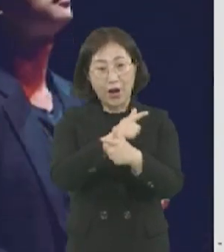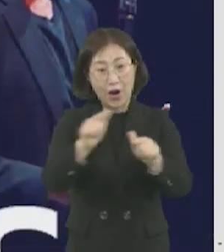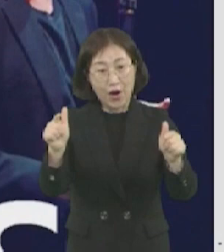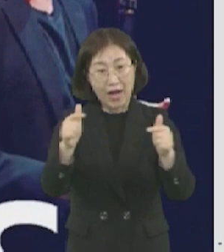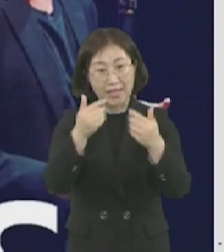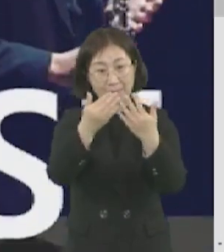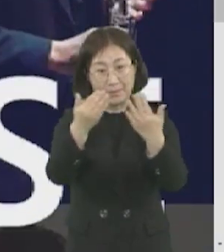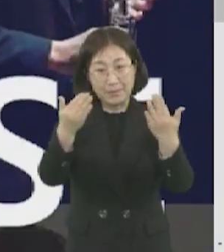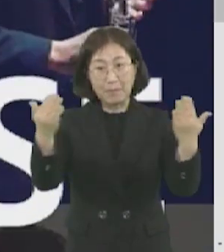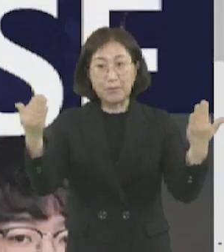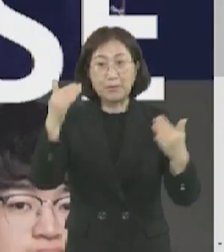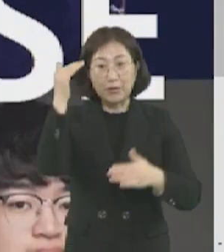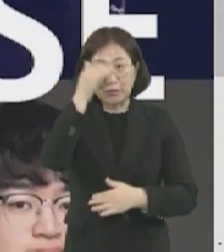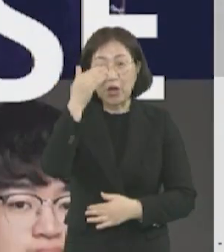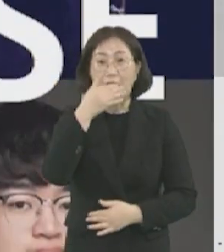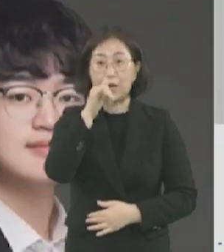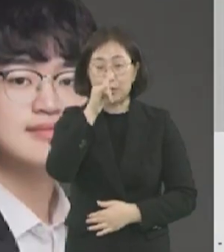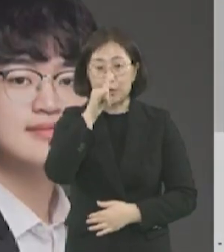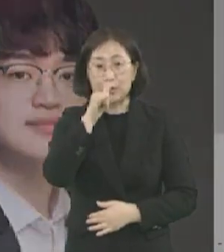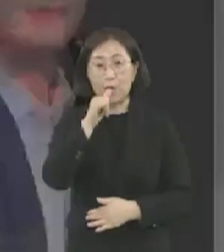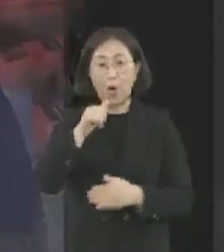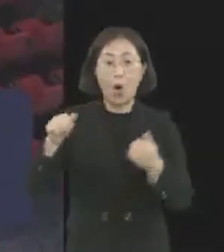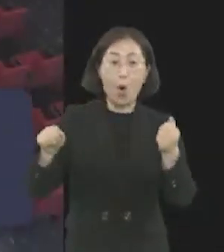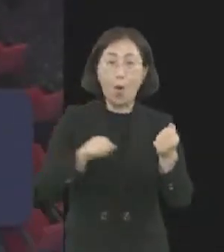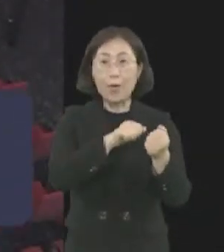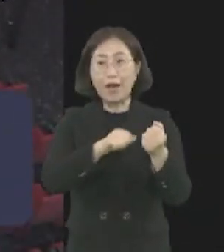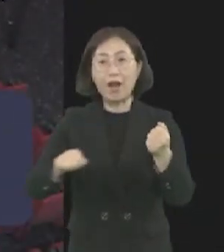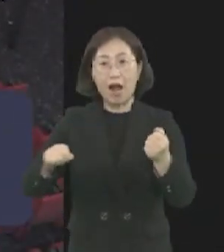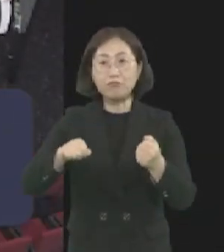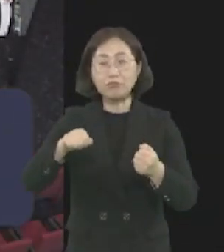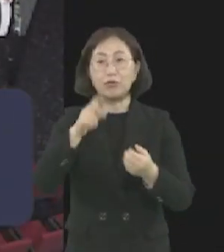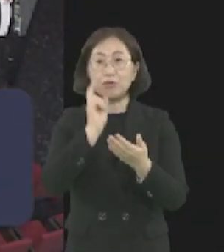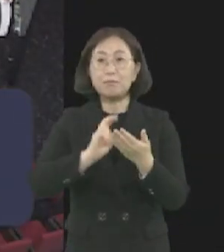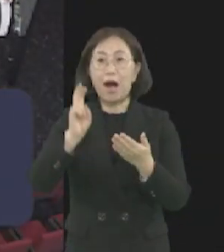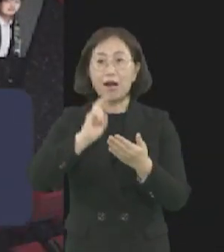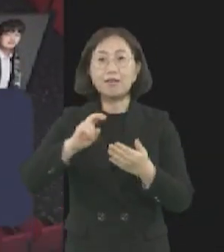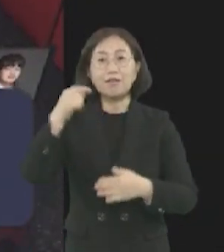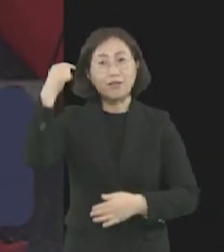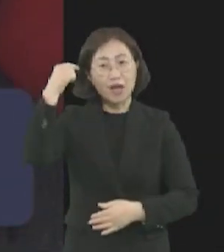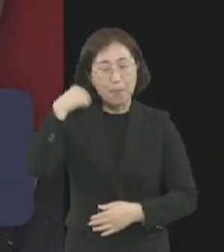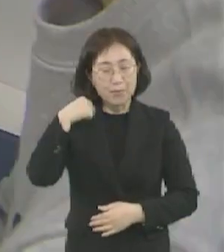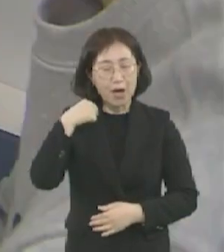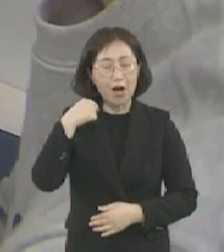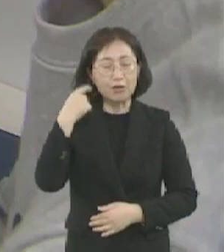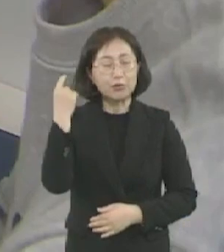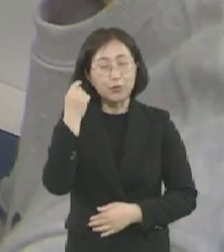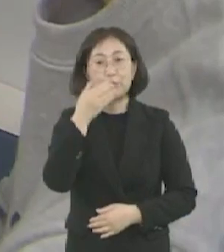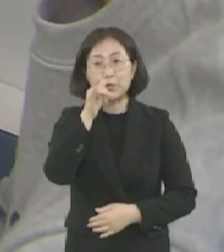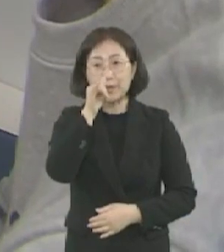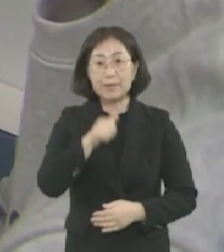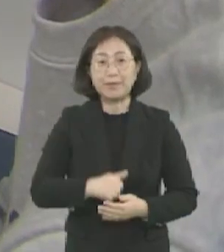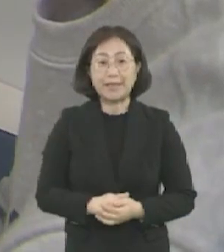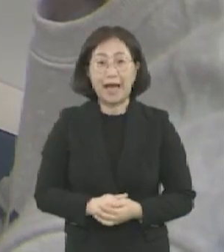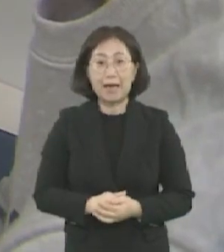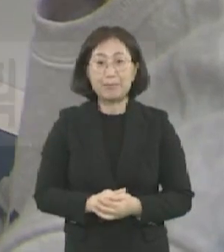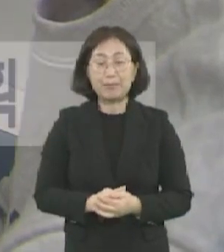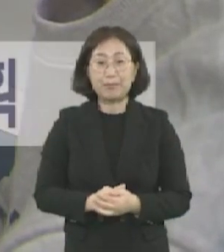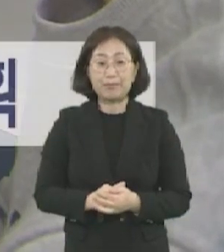있고 오케스트라 수준의 공연을 감상할 수 있는 음악관도 들를 수 있습니다. 음악, 미술, 웹툰 상담